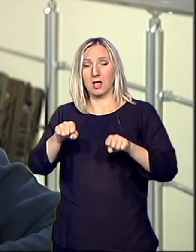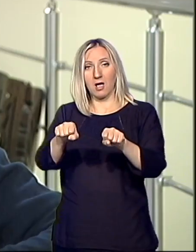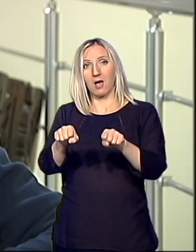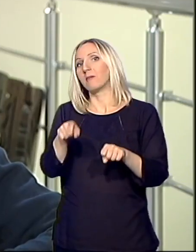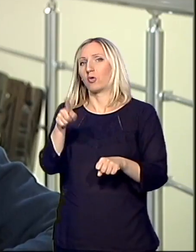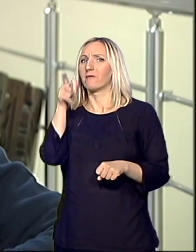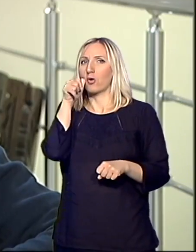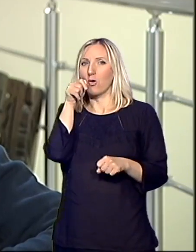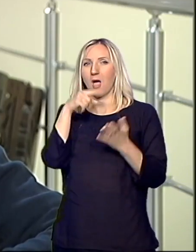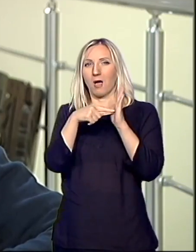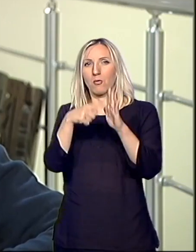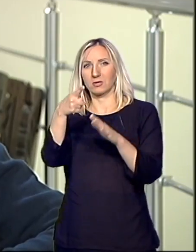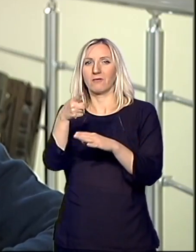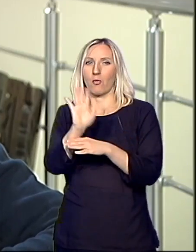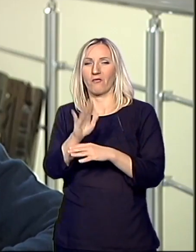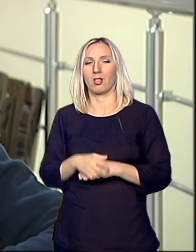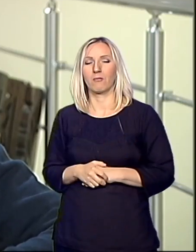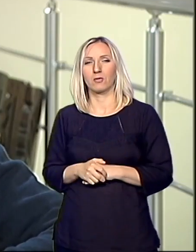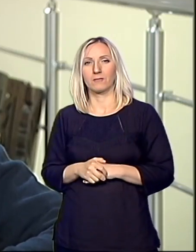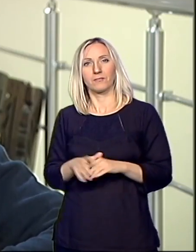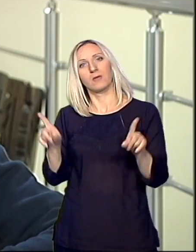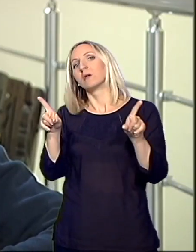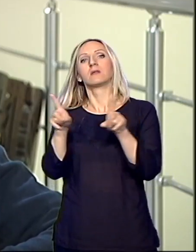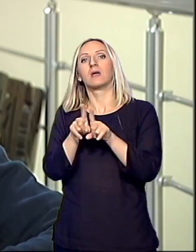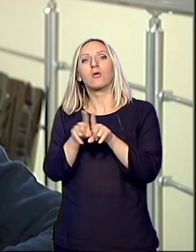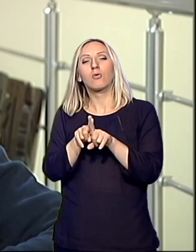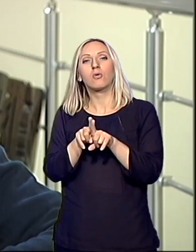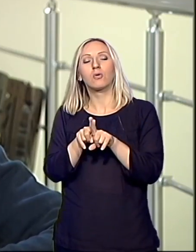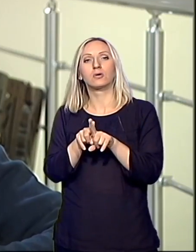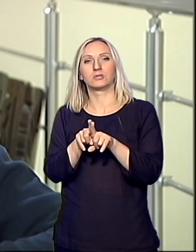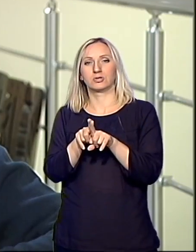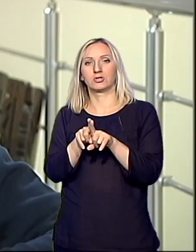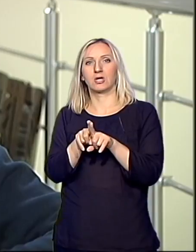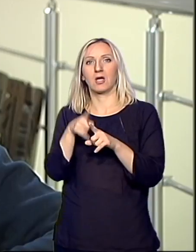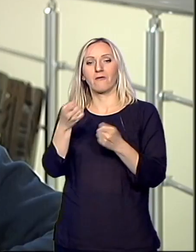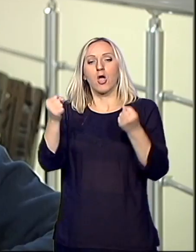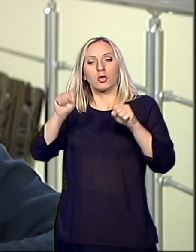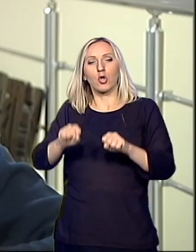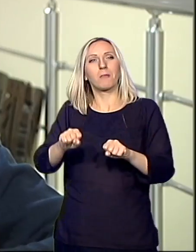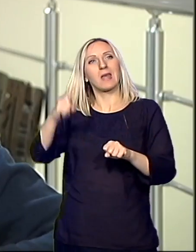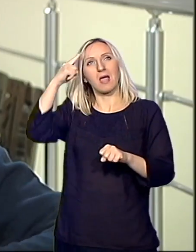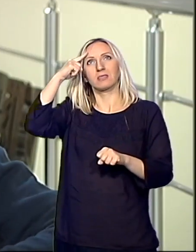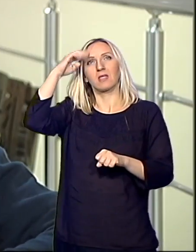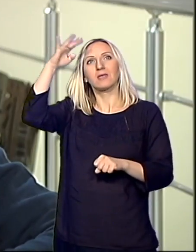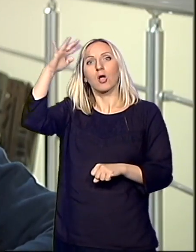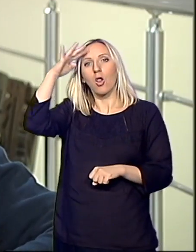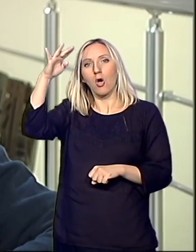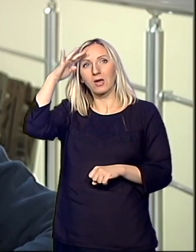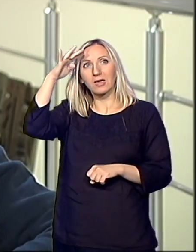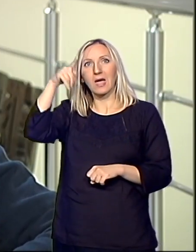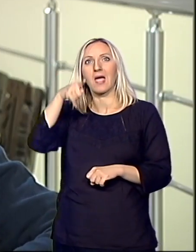motiva u samom filmu. One su naravno proizvod dominantne ideologije, što je u ovom